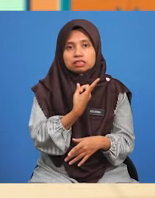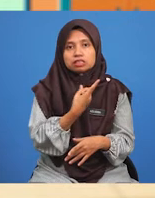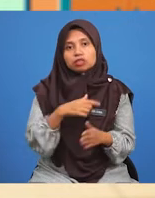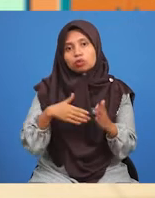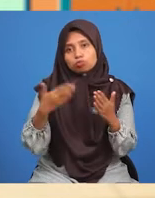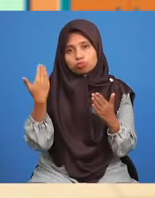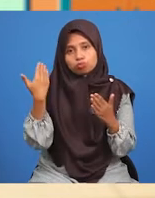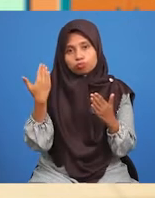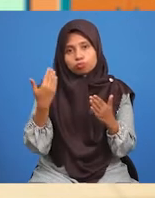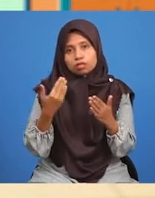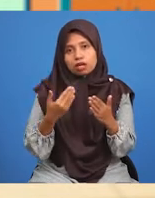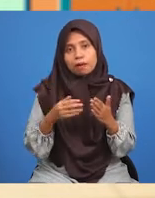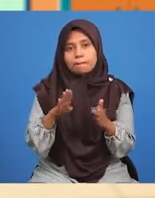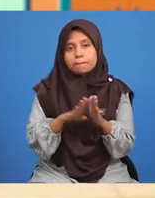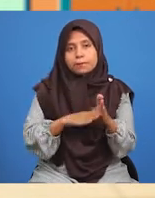Bersakit-sakit terlebih dahulu,